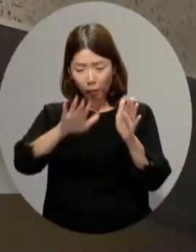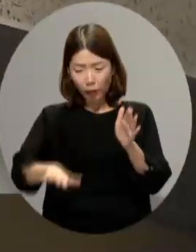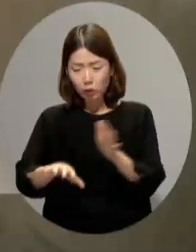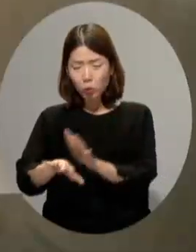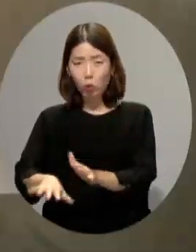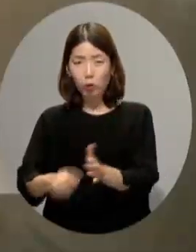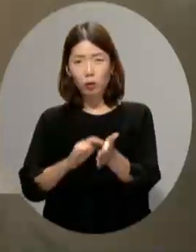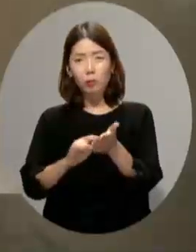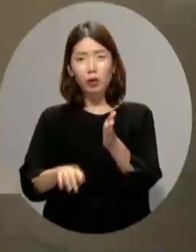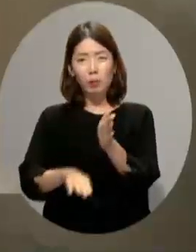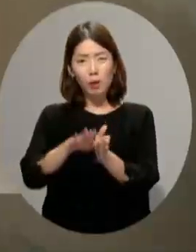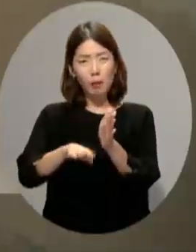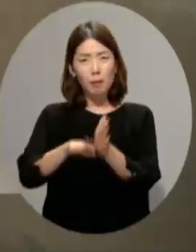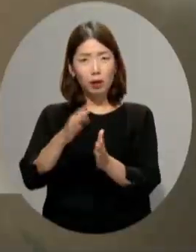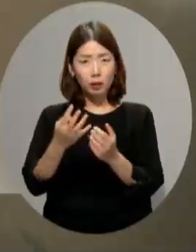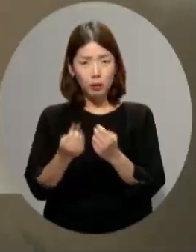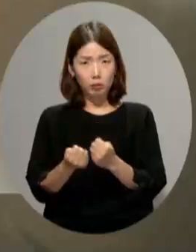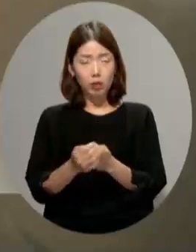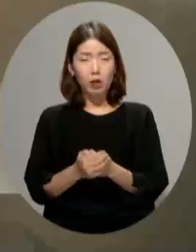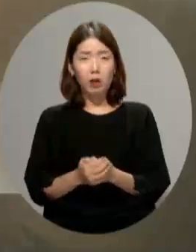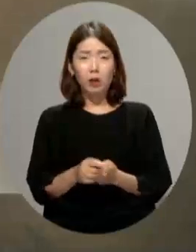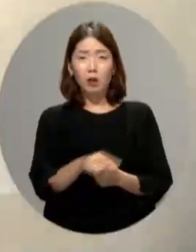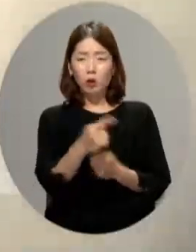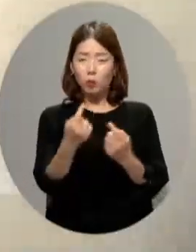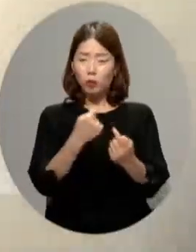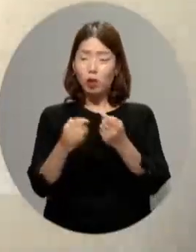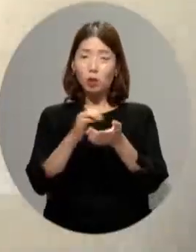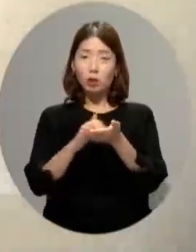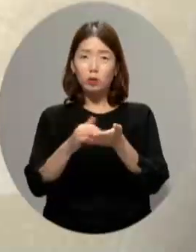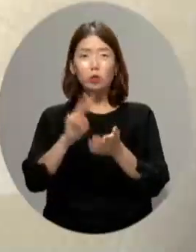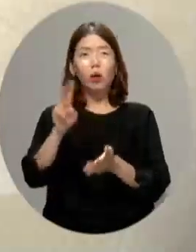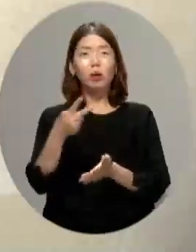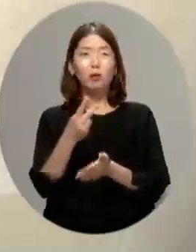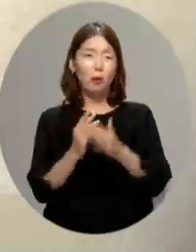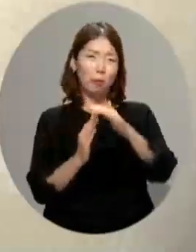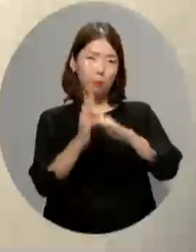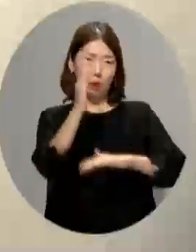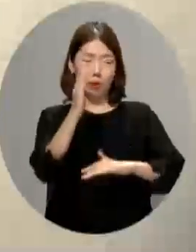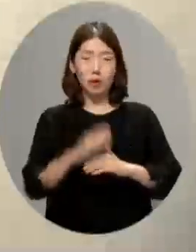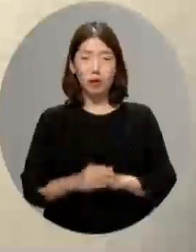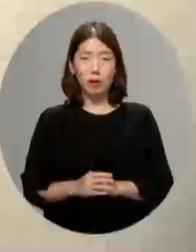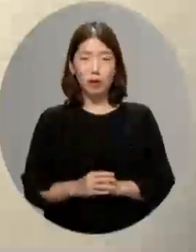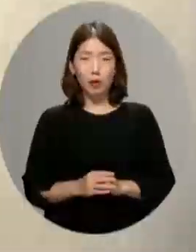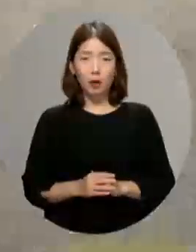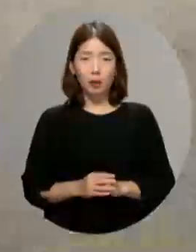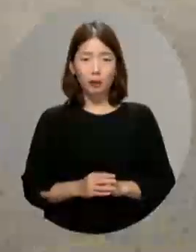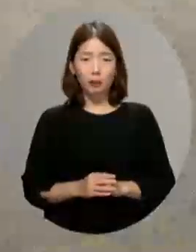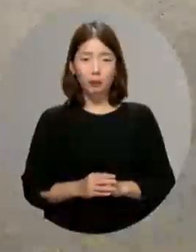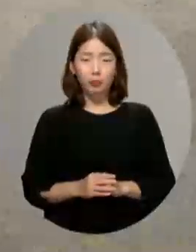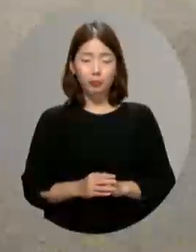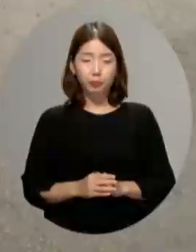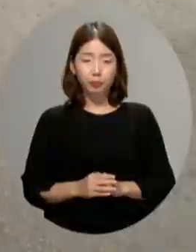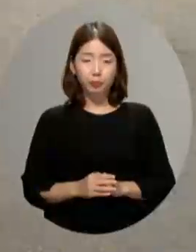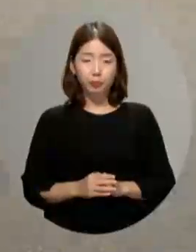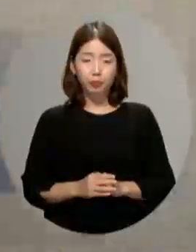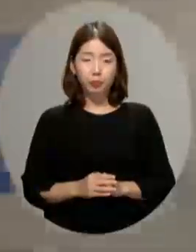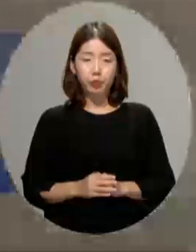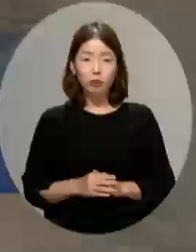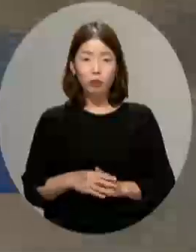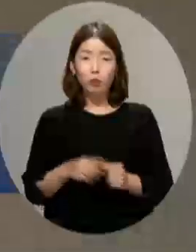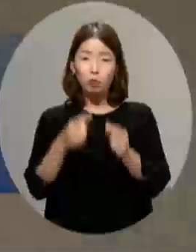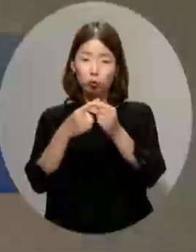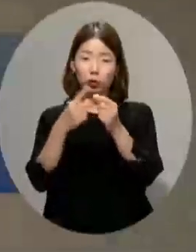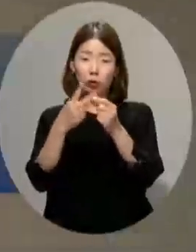주택에도 침수가 잇따르는 등 소방 당국에 접수된 피해 신고만 200건이 넘었습니다. 오전에 두 번 탔는데요. 가게 문